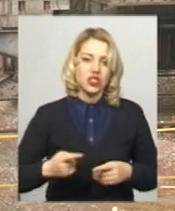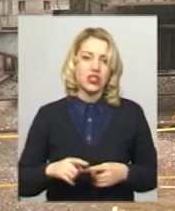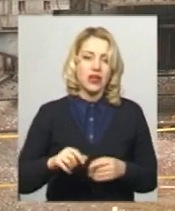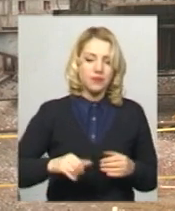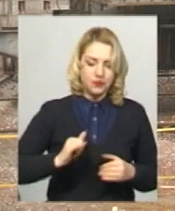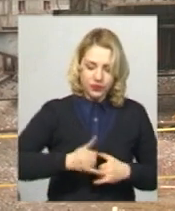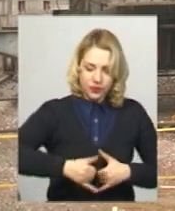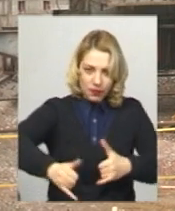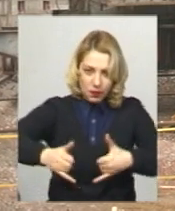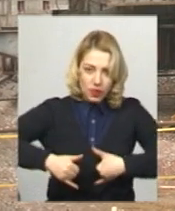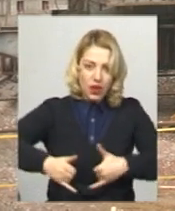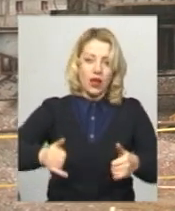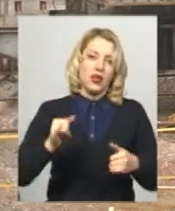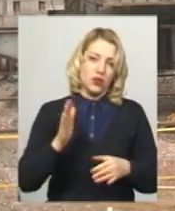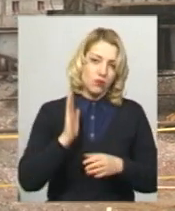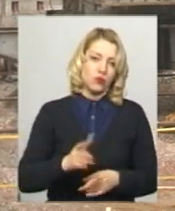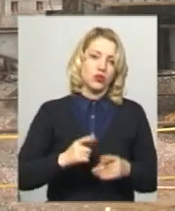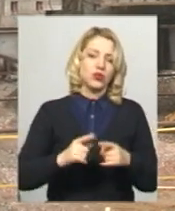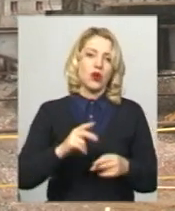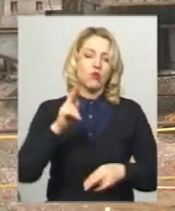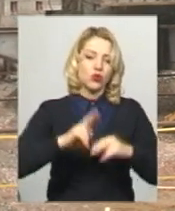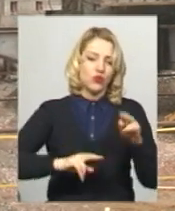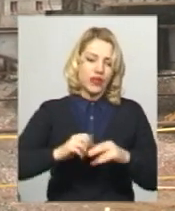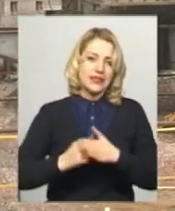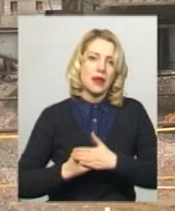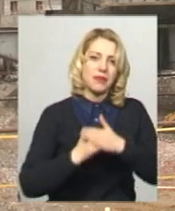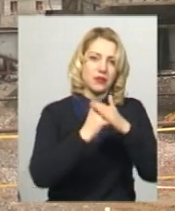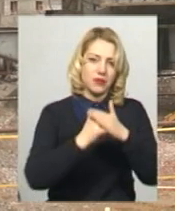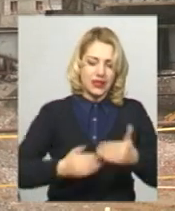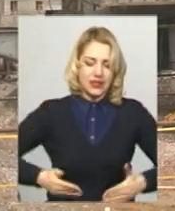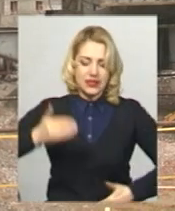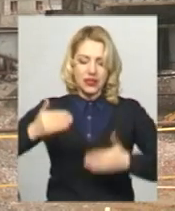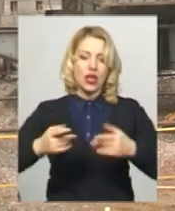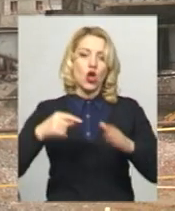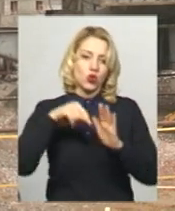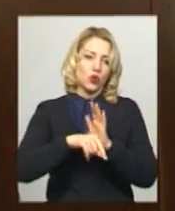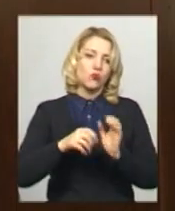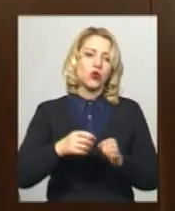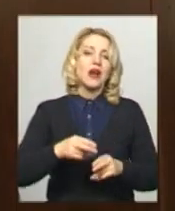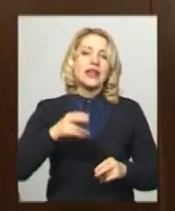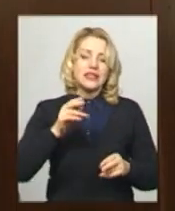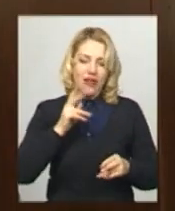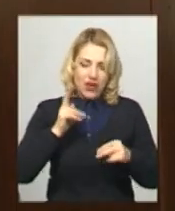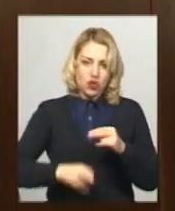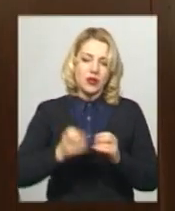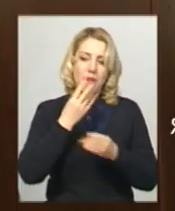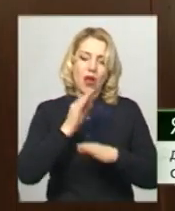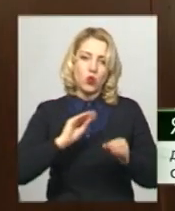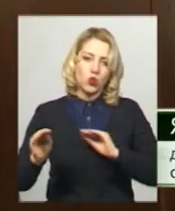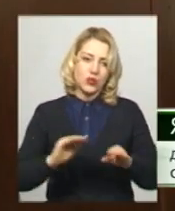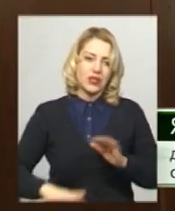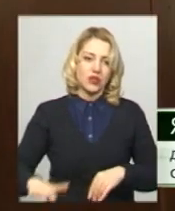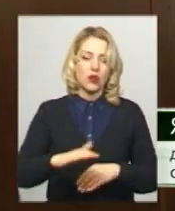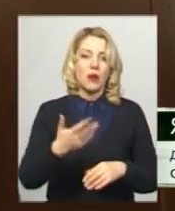буде будуватися підпірні стінки, тобто завершуватись благоустрій території. Ми вже закриваємо